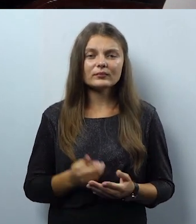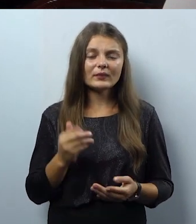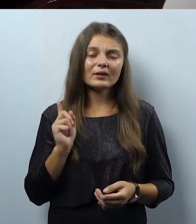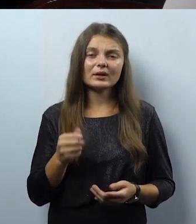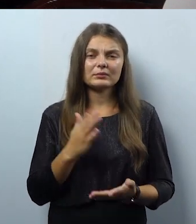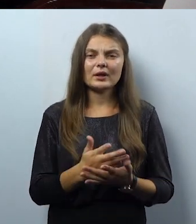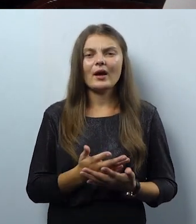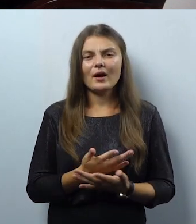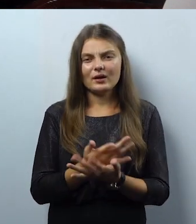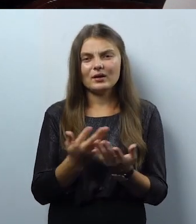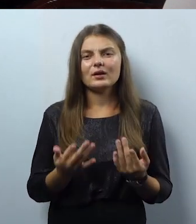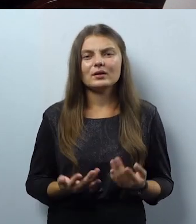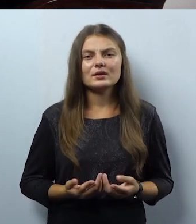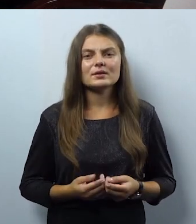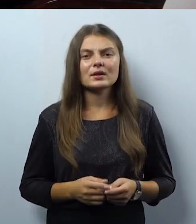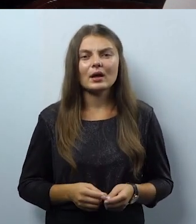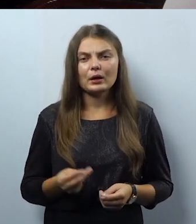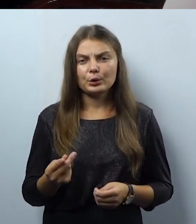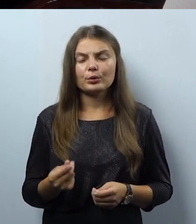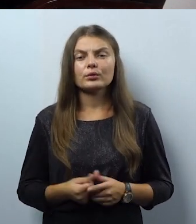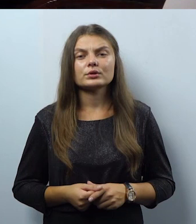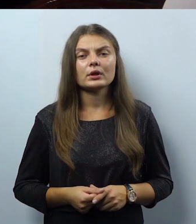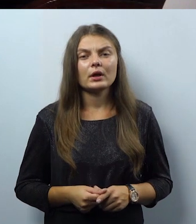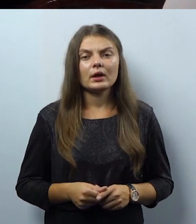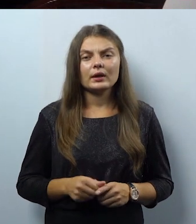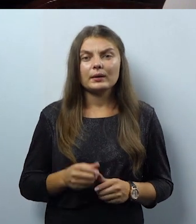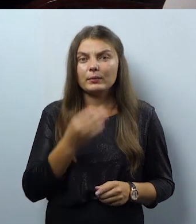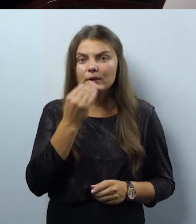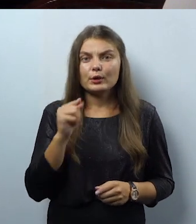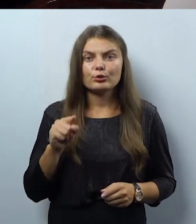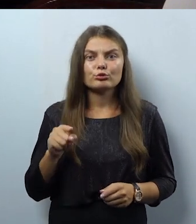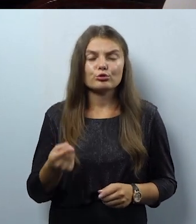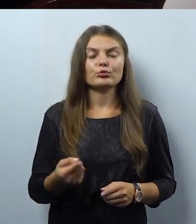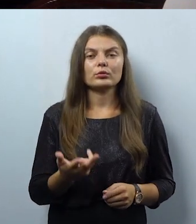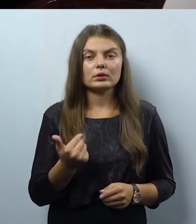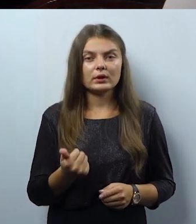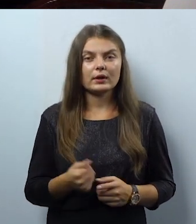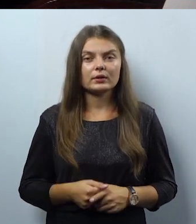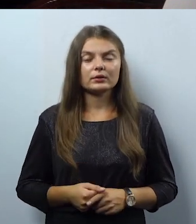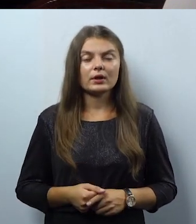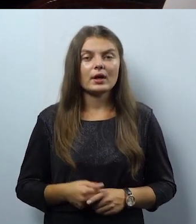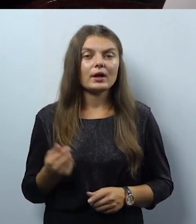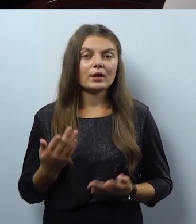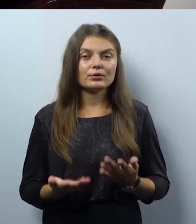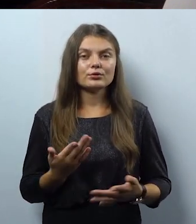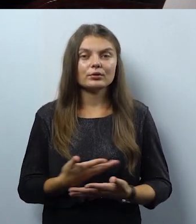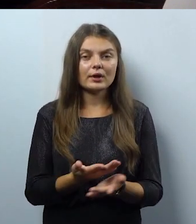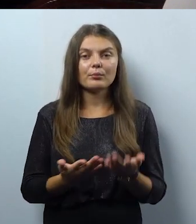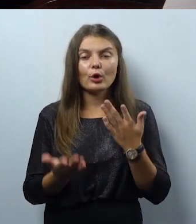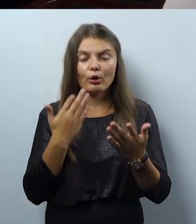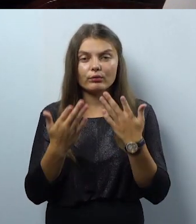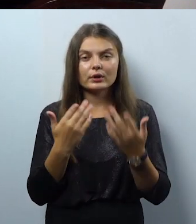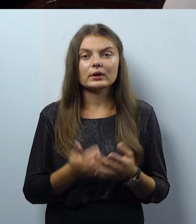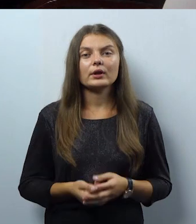105. Відповідно, зразу виникло питання, а чому так? Ну, якщо нам ті говорили, що, по-перше, там